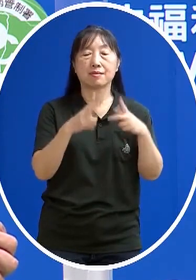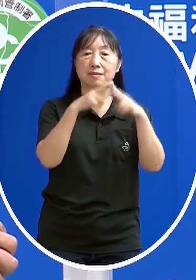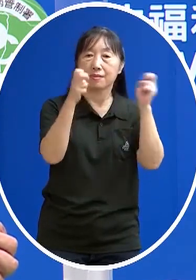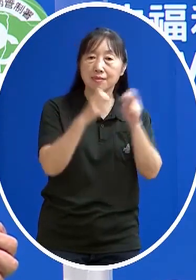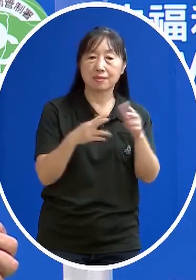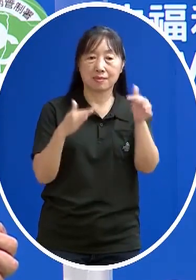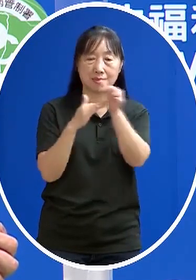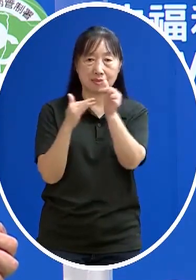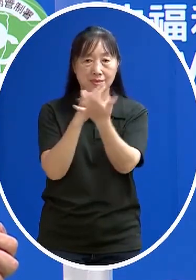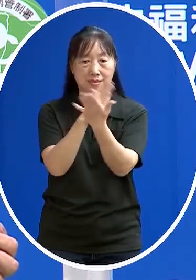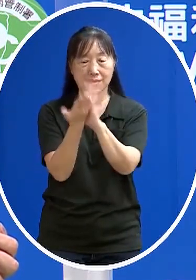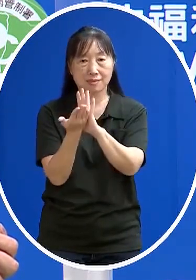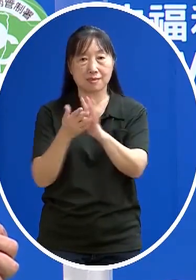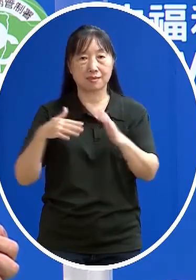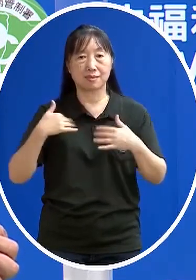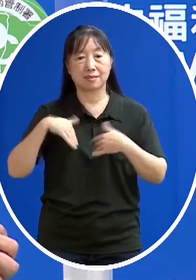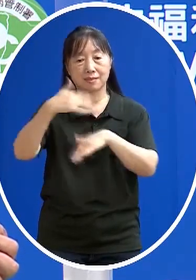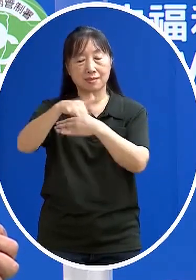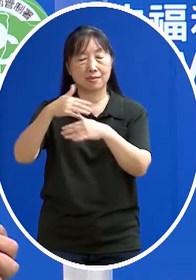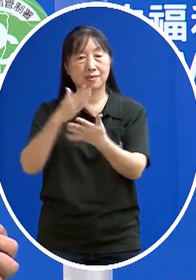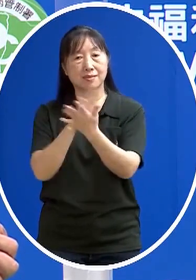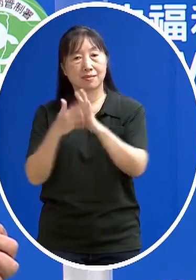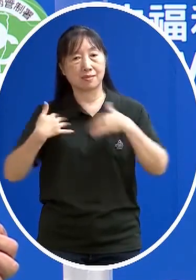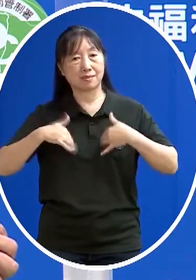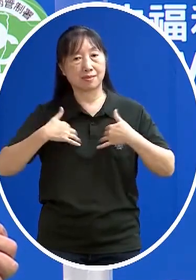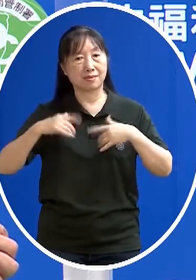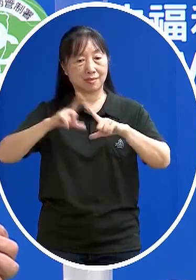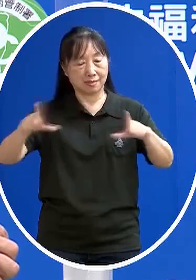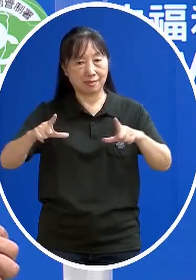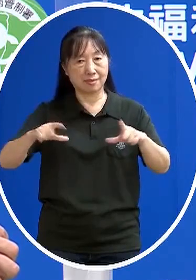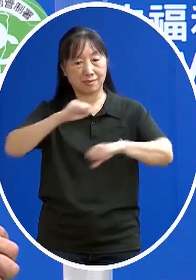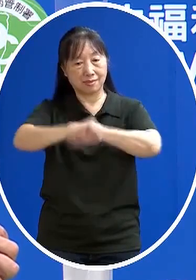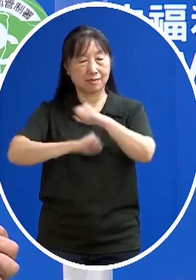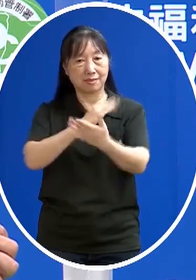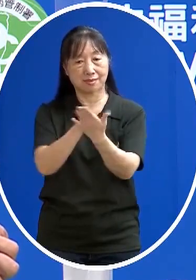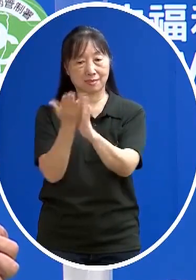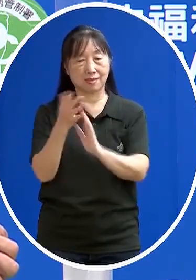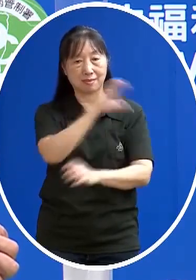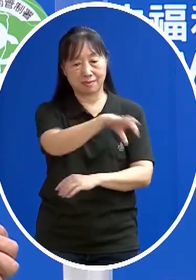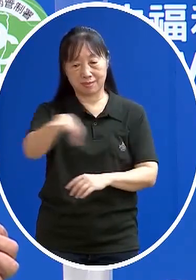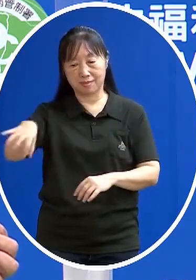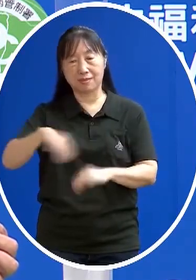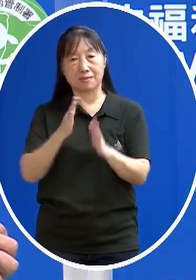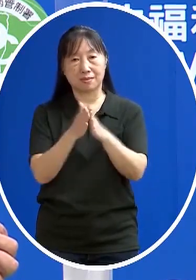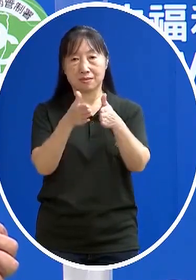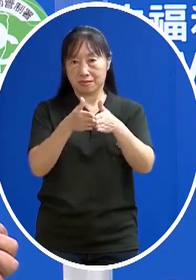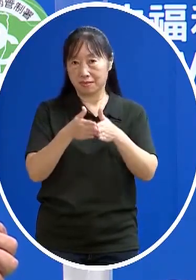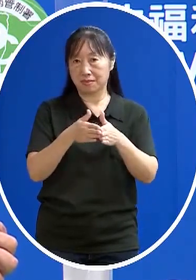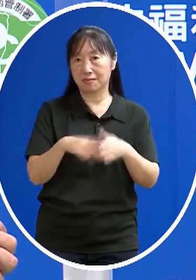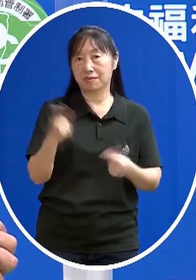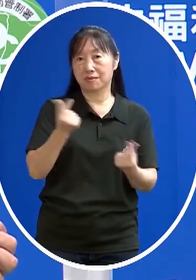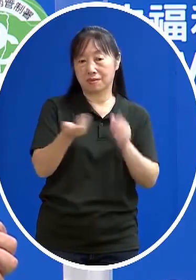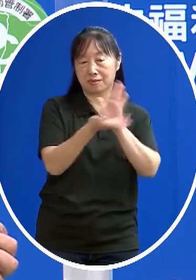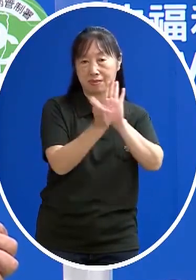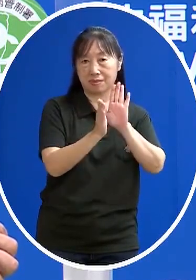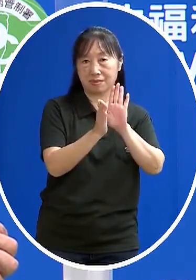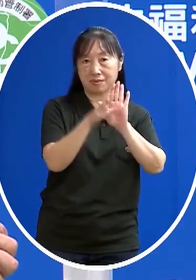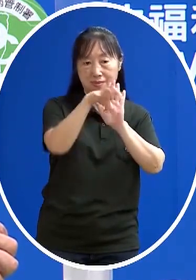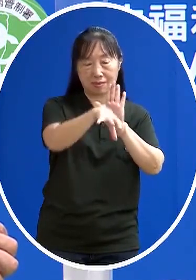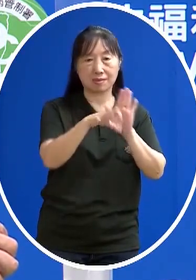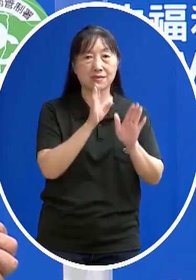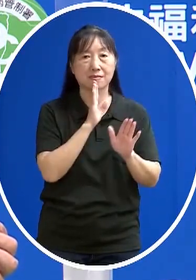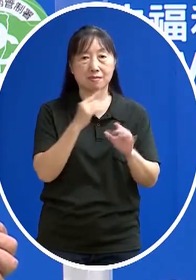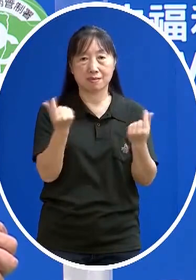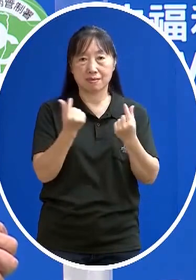所、娱乐场所、大型的活动。基本上在展演竞赛场所，我们